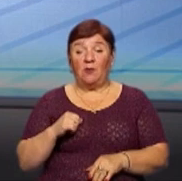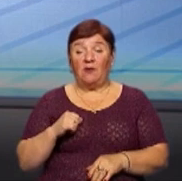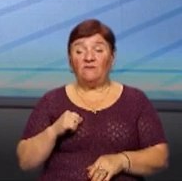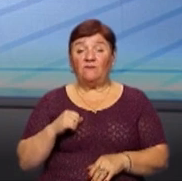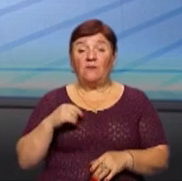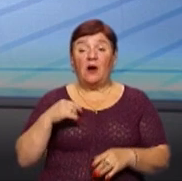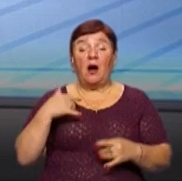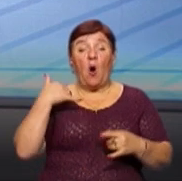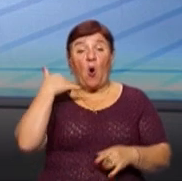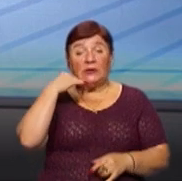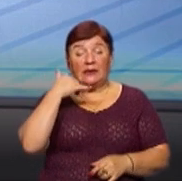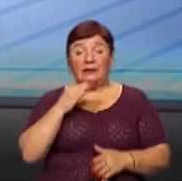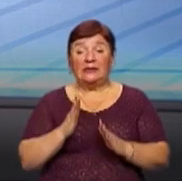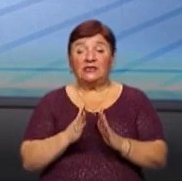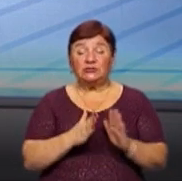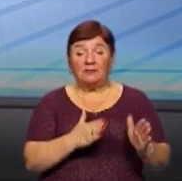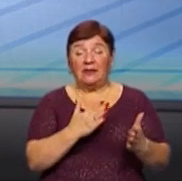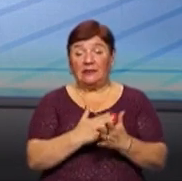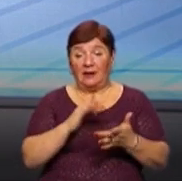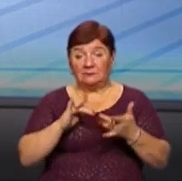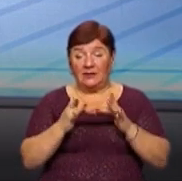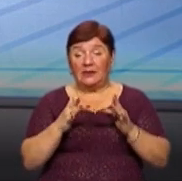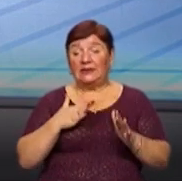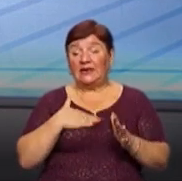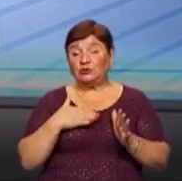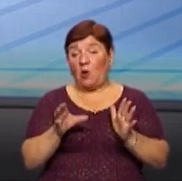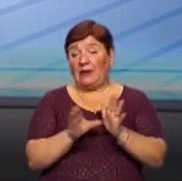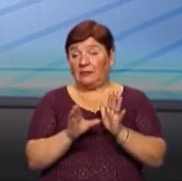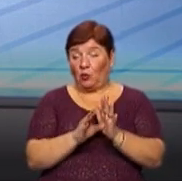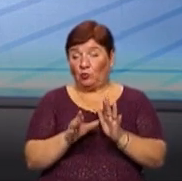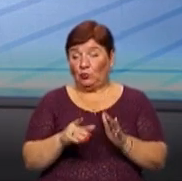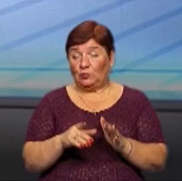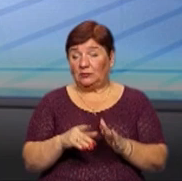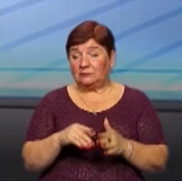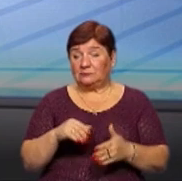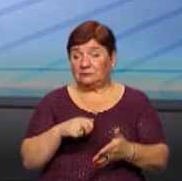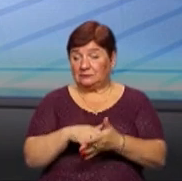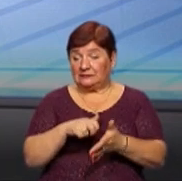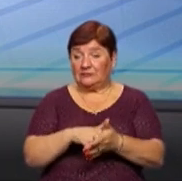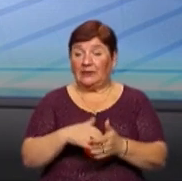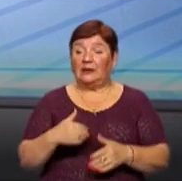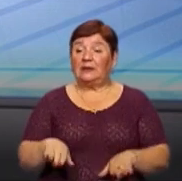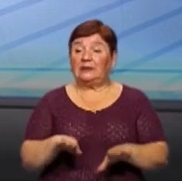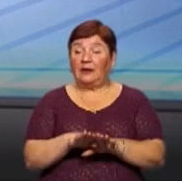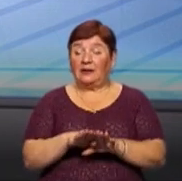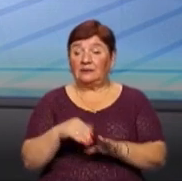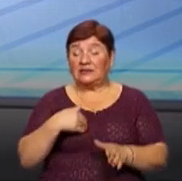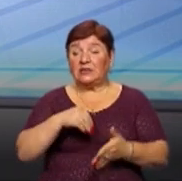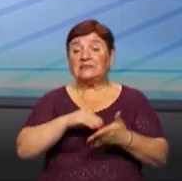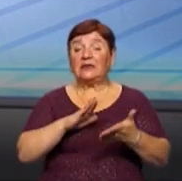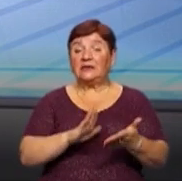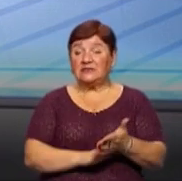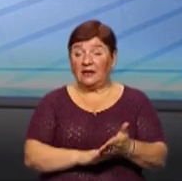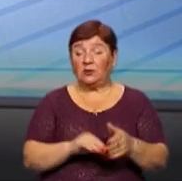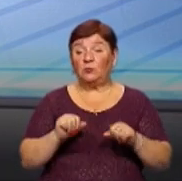онлайн-режимі, звернутися в нас на електронну нашу адресу, так, і відповідь отримувати, на наш веб-портал